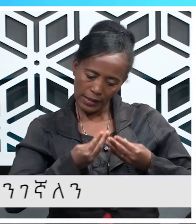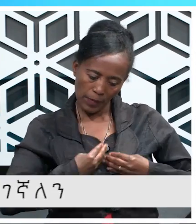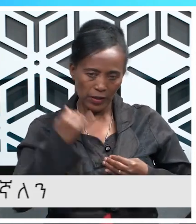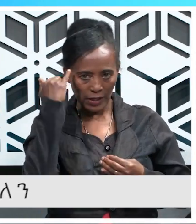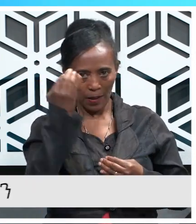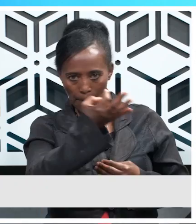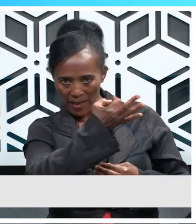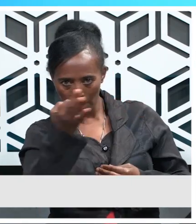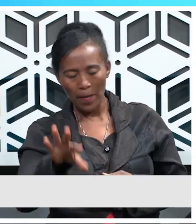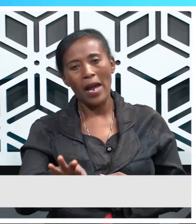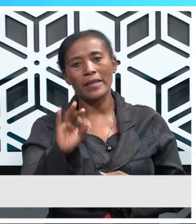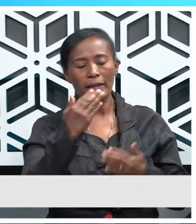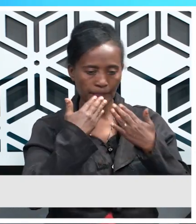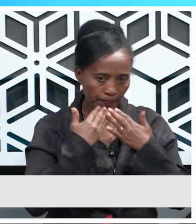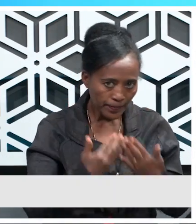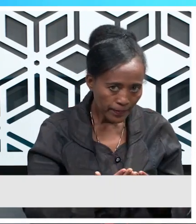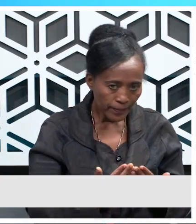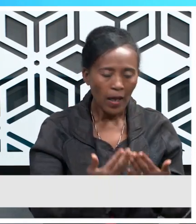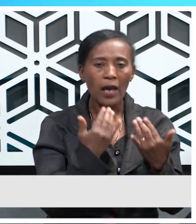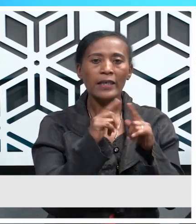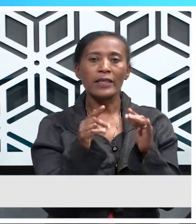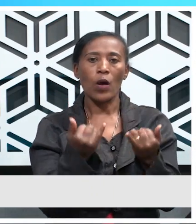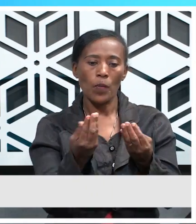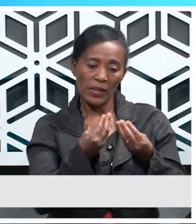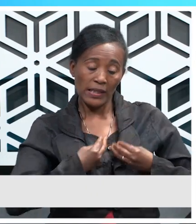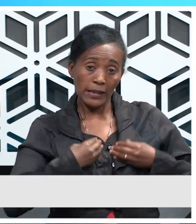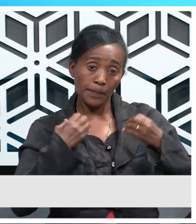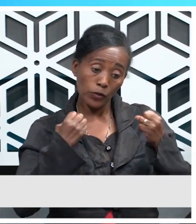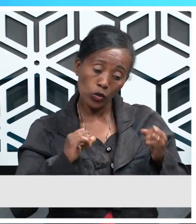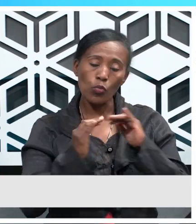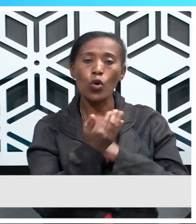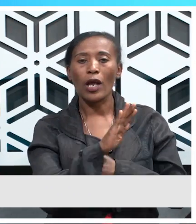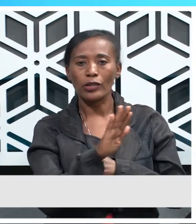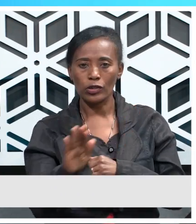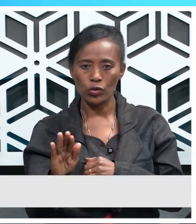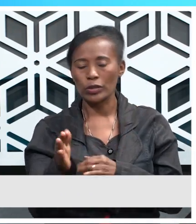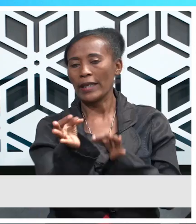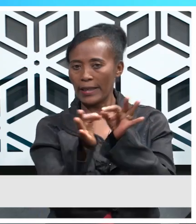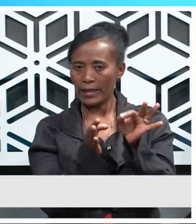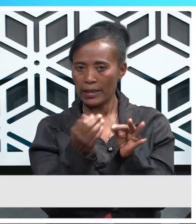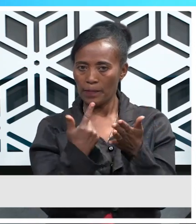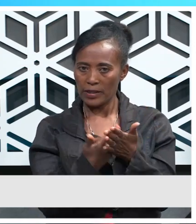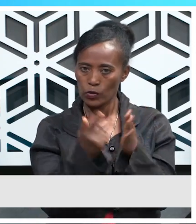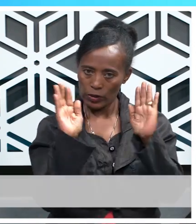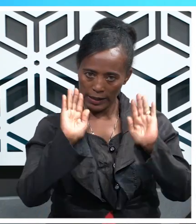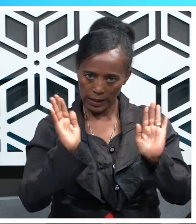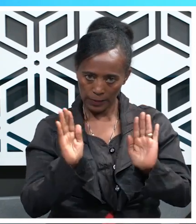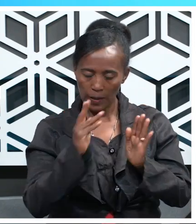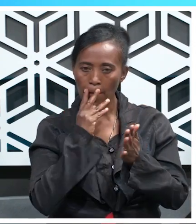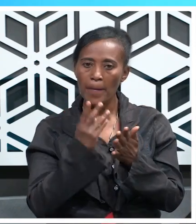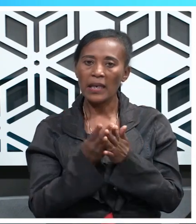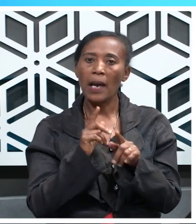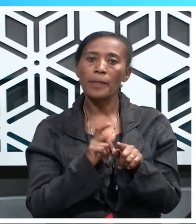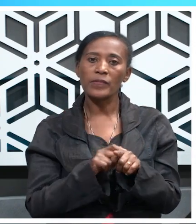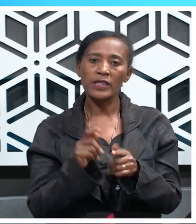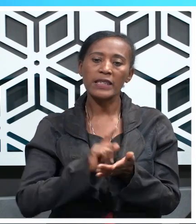ሁሉ የሰጣችሁንን ሀሳብ በደንብ አግኝተነዋል፣ እናመሰግናለን። ግን አሁንም መስጠት የምትችሉ መሆናችሁን እየገለጽን በዚሁ